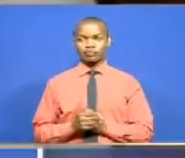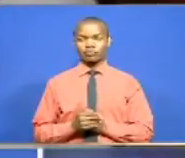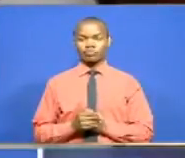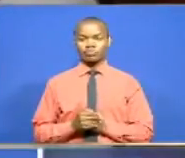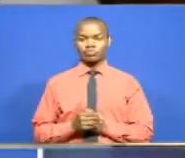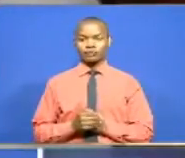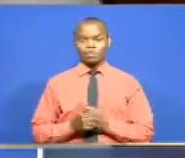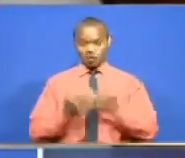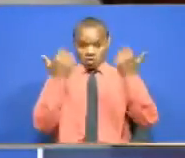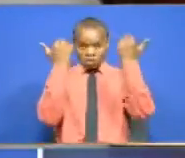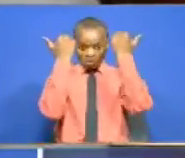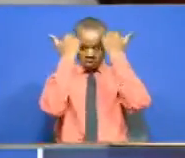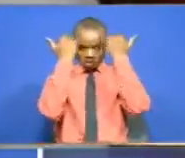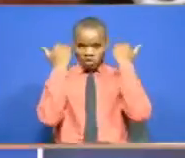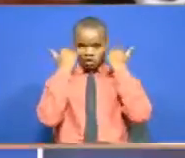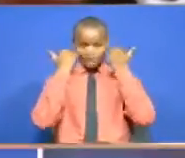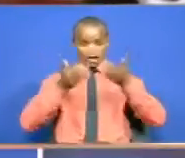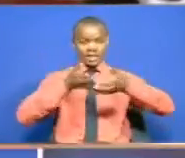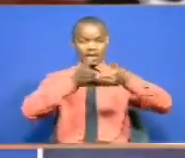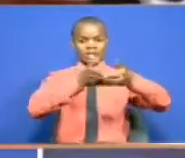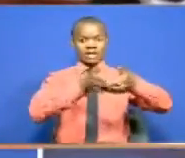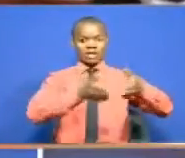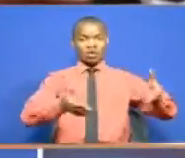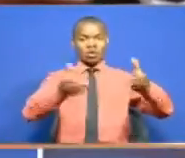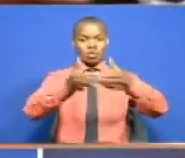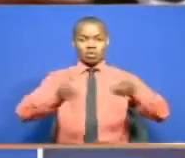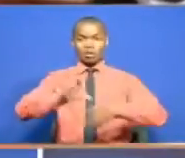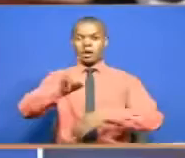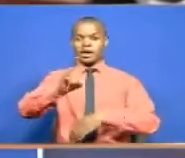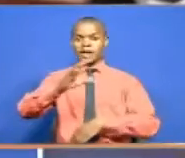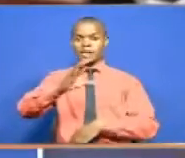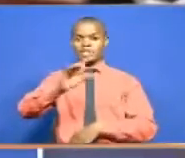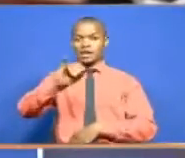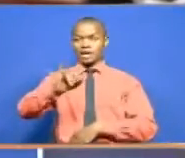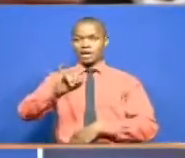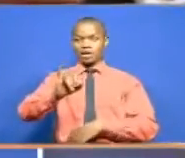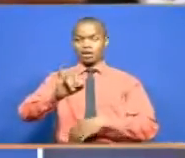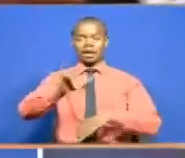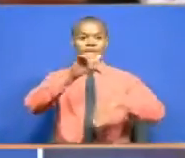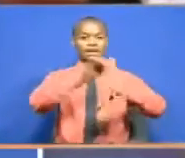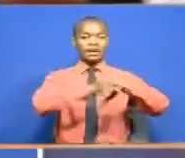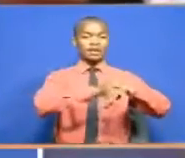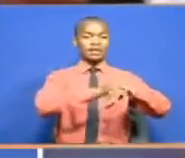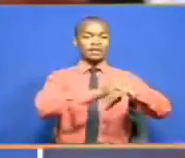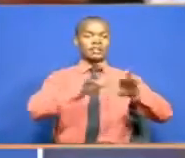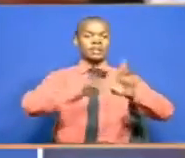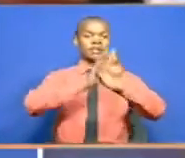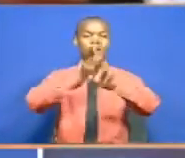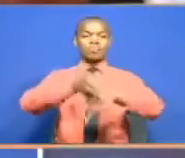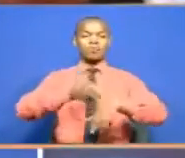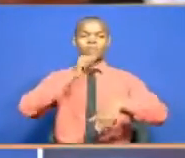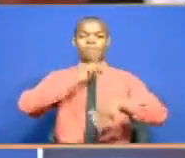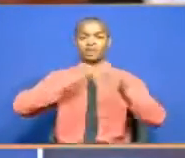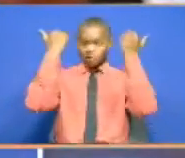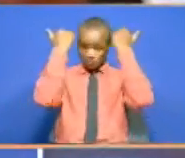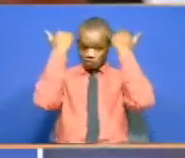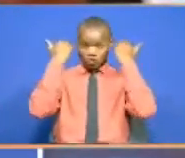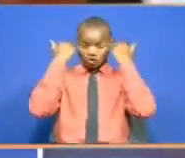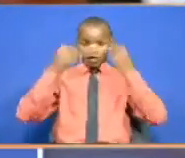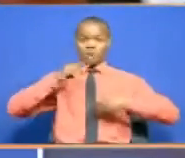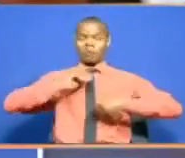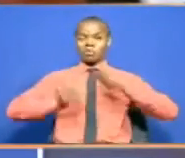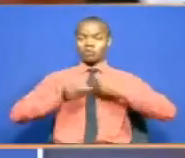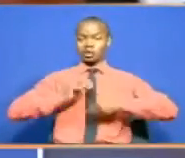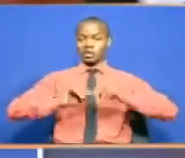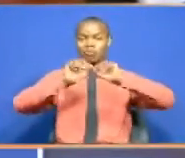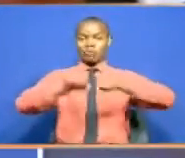Upande wa mashtaka ukiongozwa na idara ya upelelezi DCI ulipata idhini kutoka kwa mahakama ya Busia kumzuilia mshukiwa